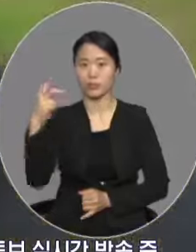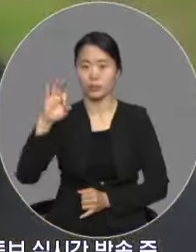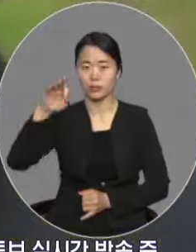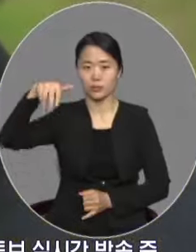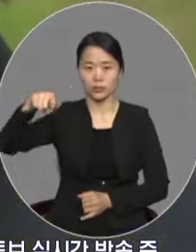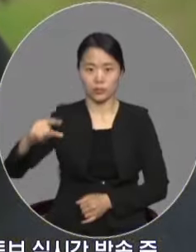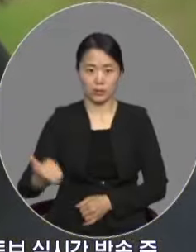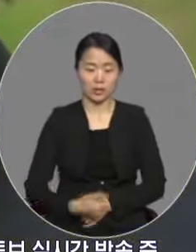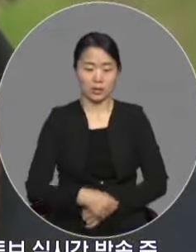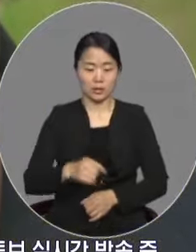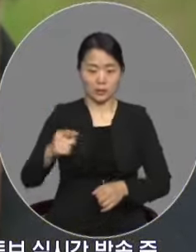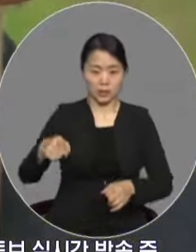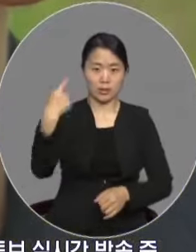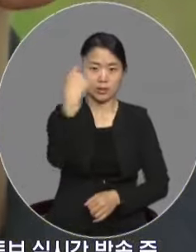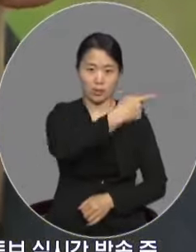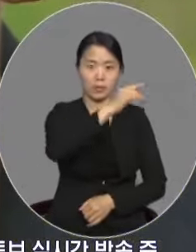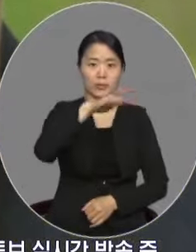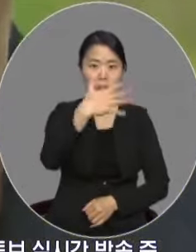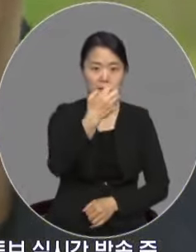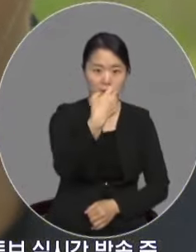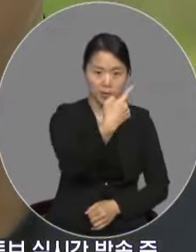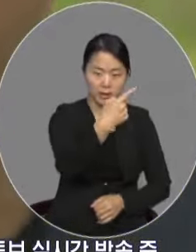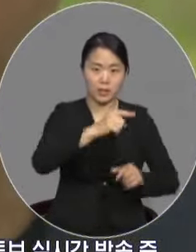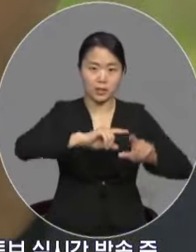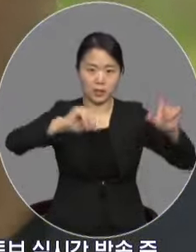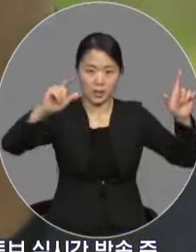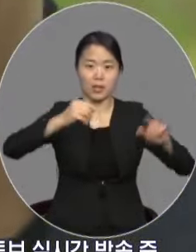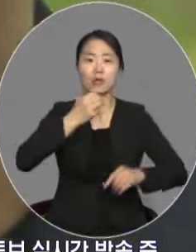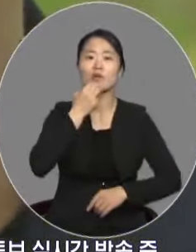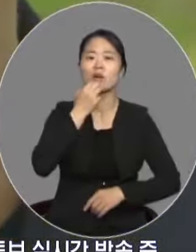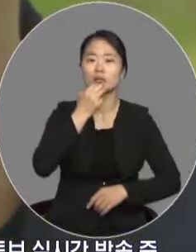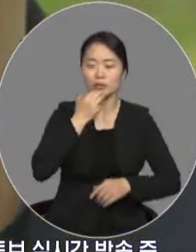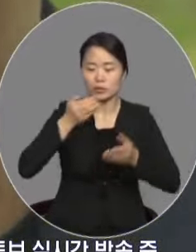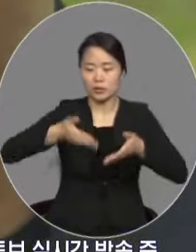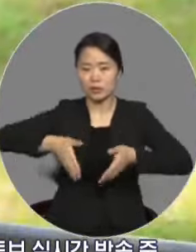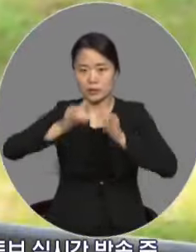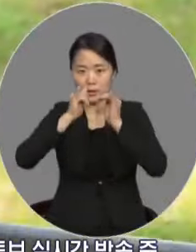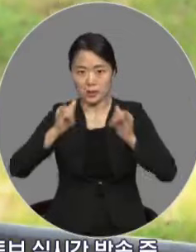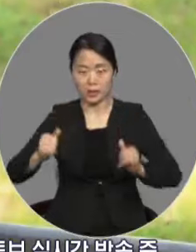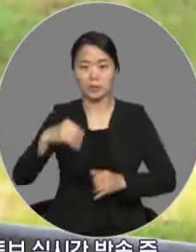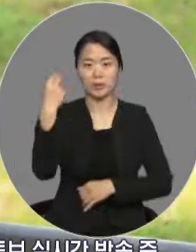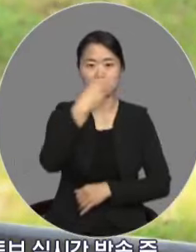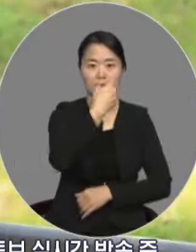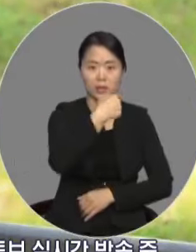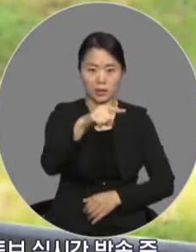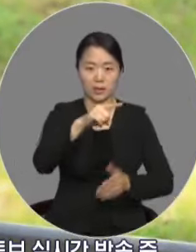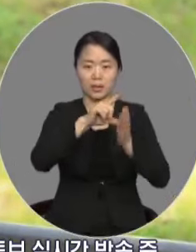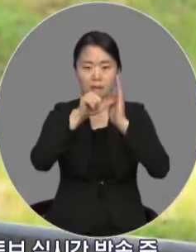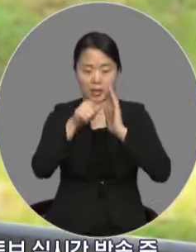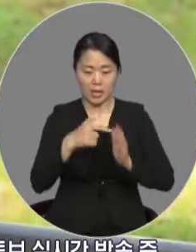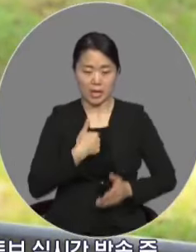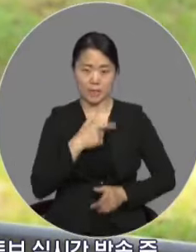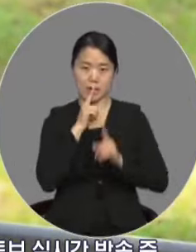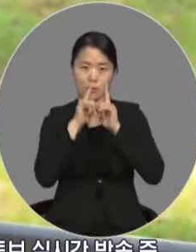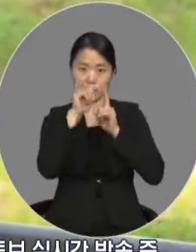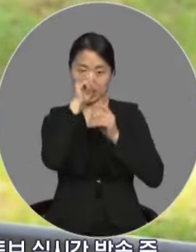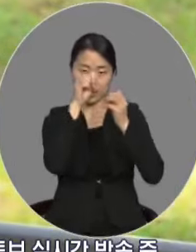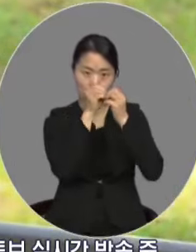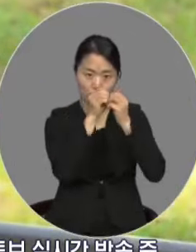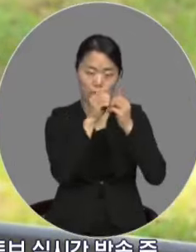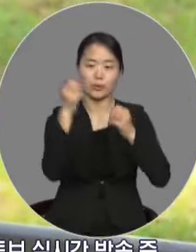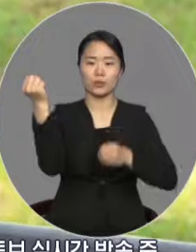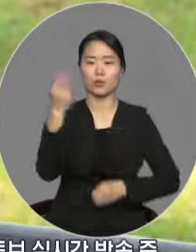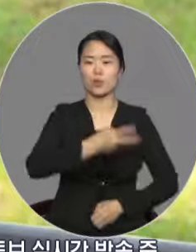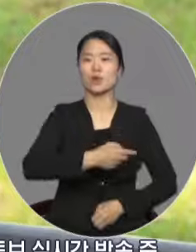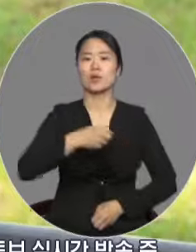1981년 광주 출생으로 2009년 현대문학을 통해 등단해 장편 내가 말하고 있잖아와 단편 저스트